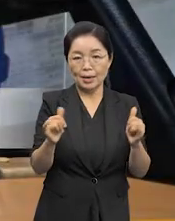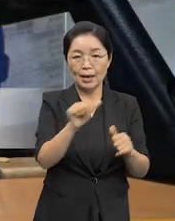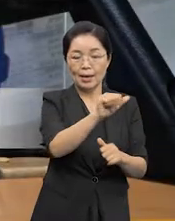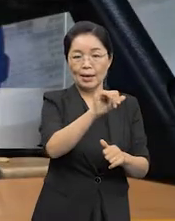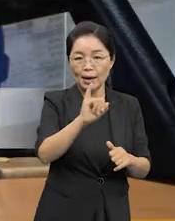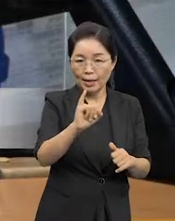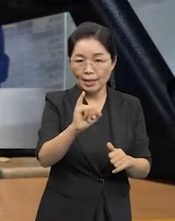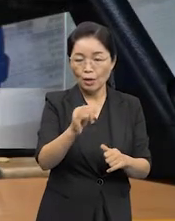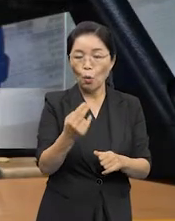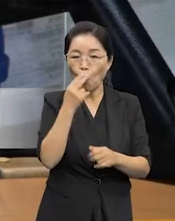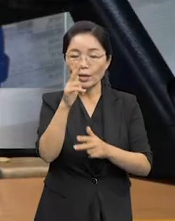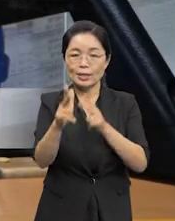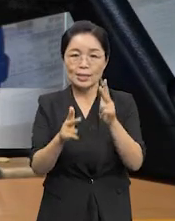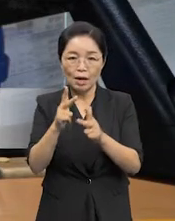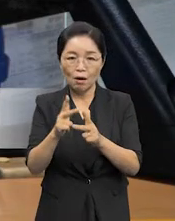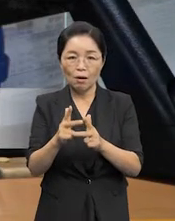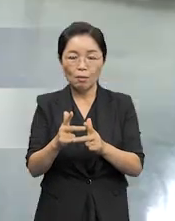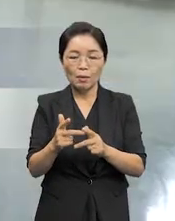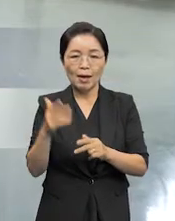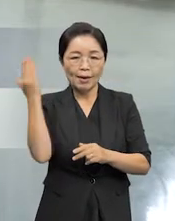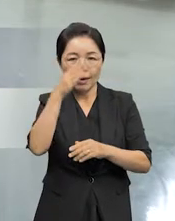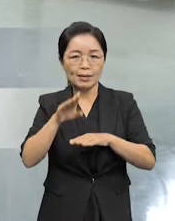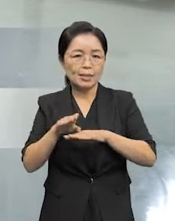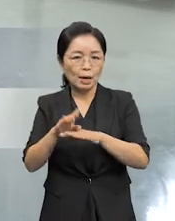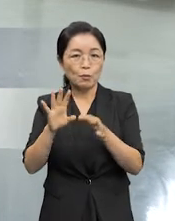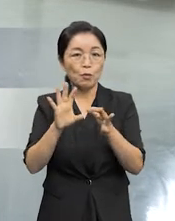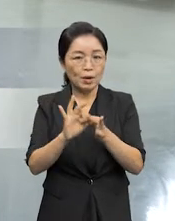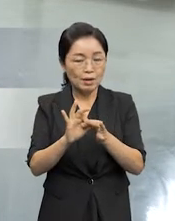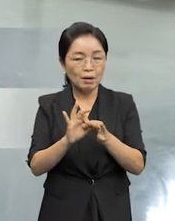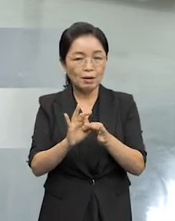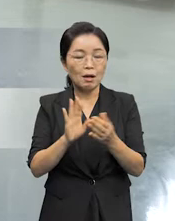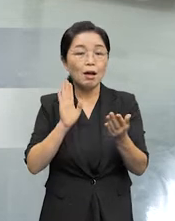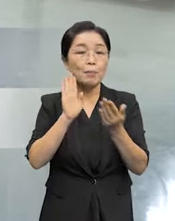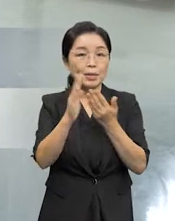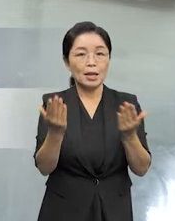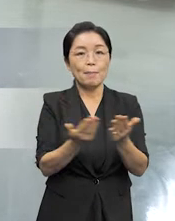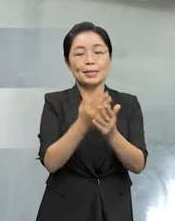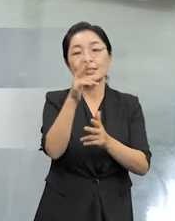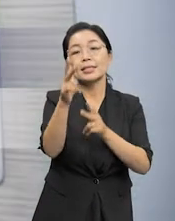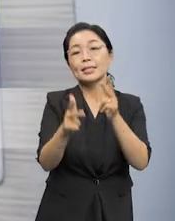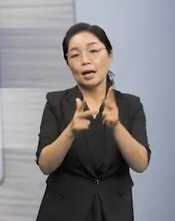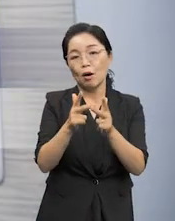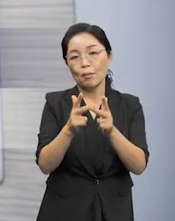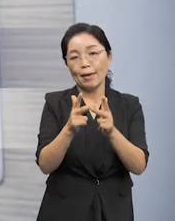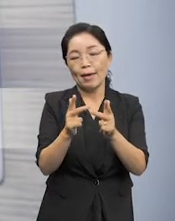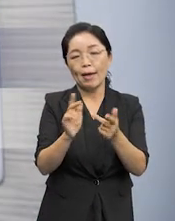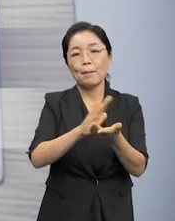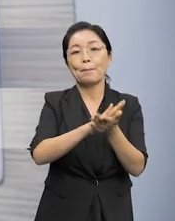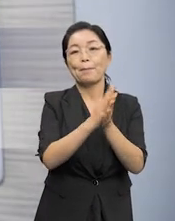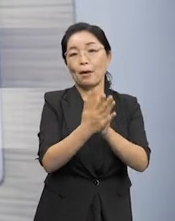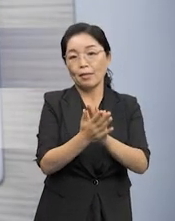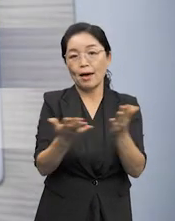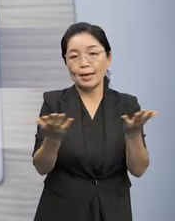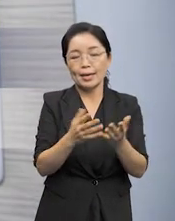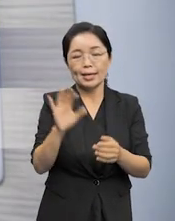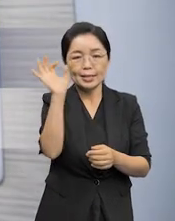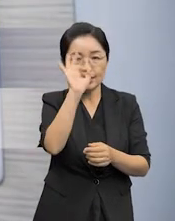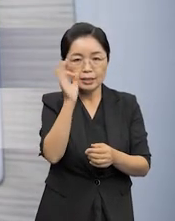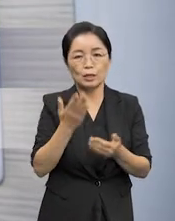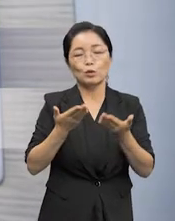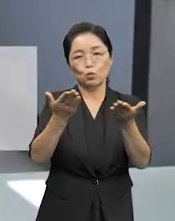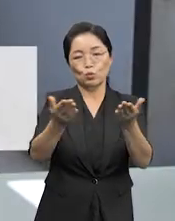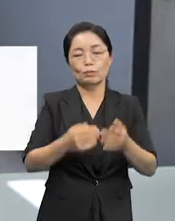인공지능과 공기산업, 친환경 자동차 등 광주시 미래 성장산업 인력으로 전환해 일자리 창출에도 나설